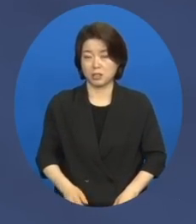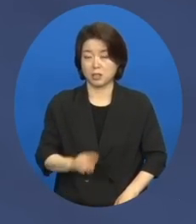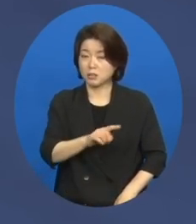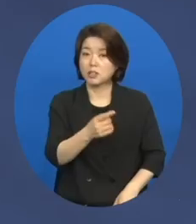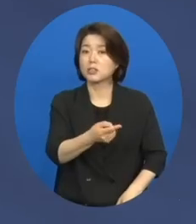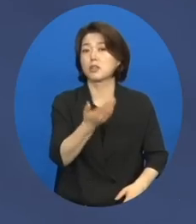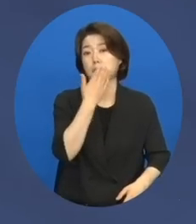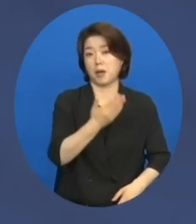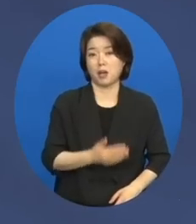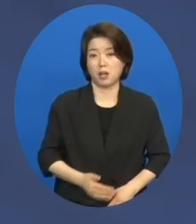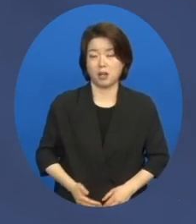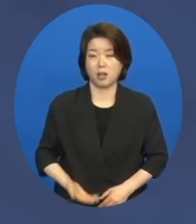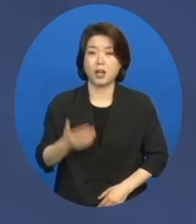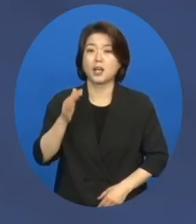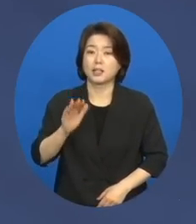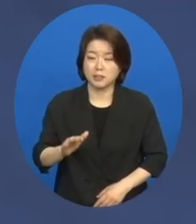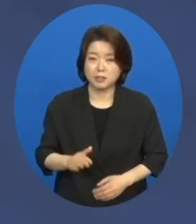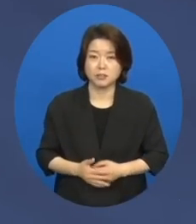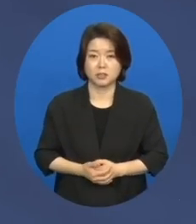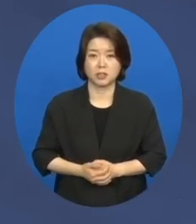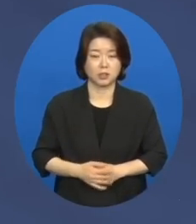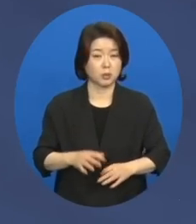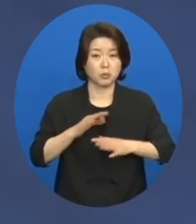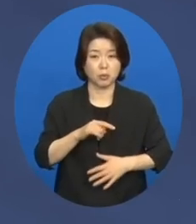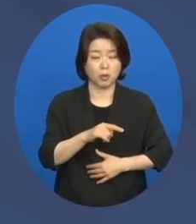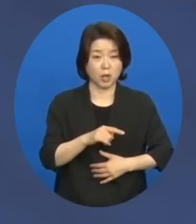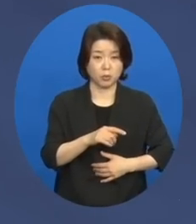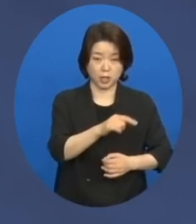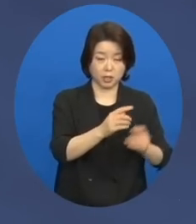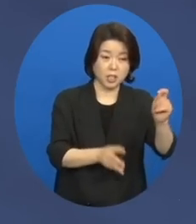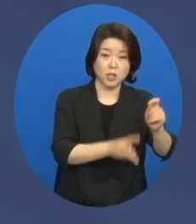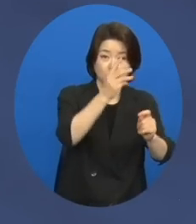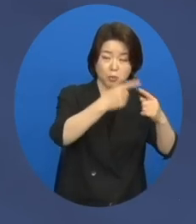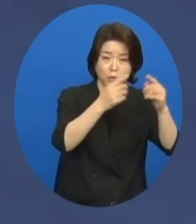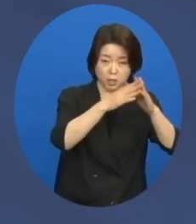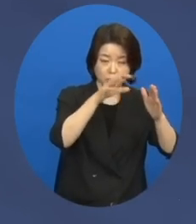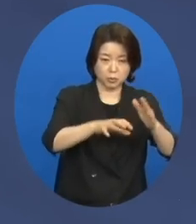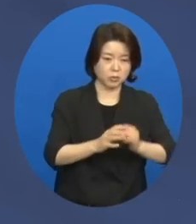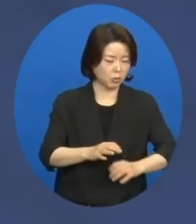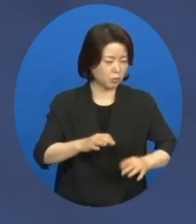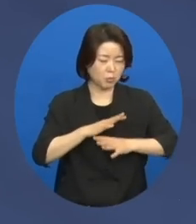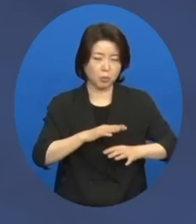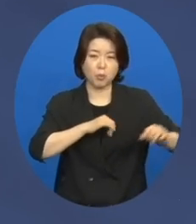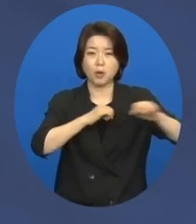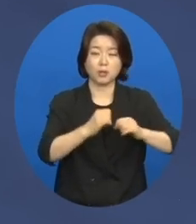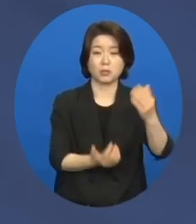가능해요? 그런데 놀랍게도 거기서 놀라운 역사가 일어나서